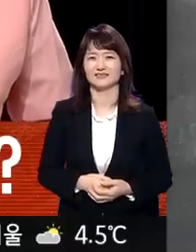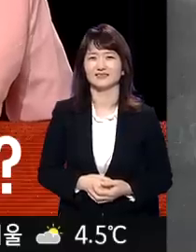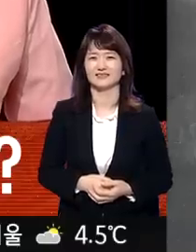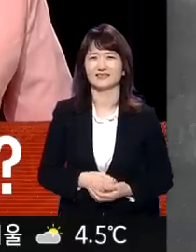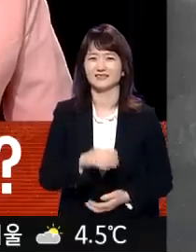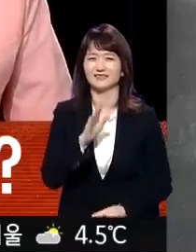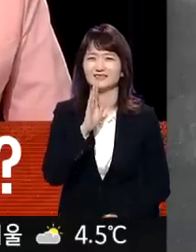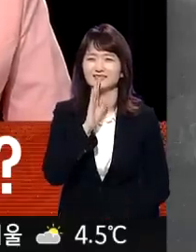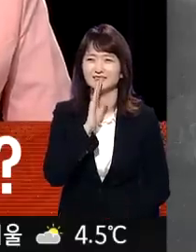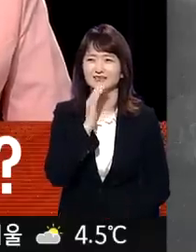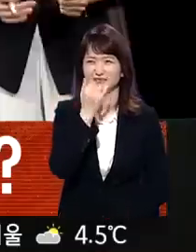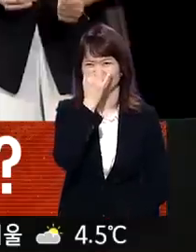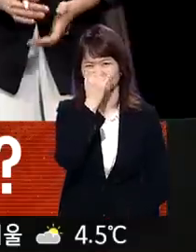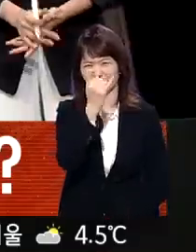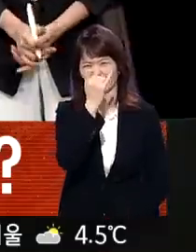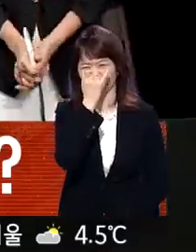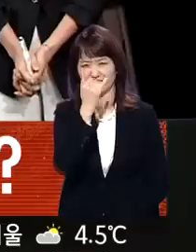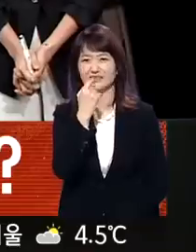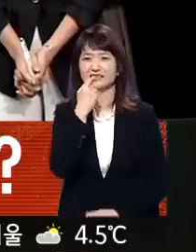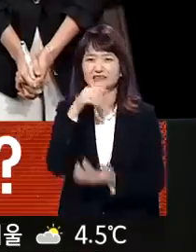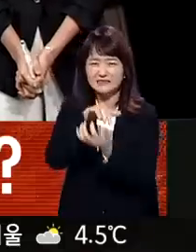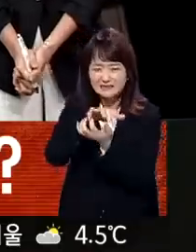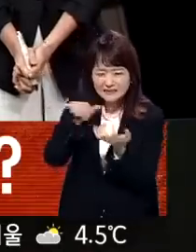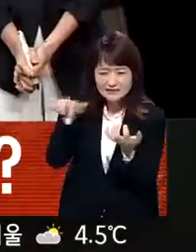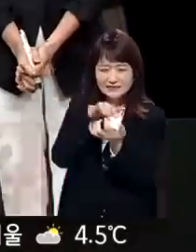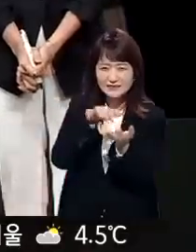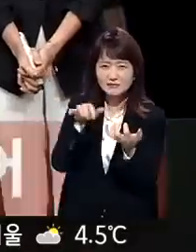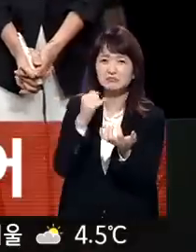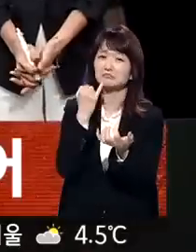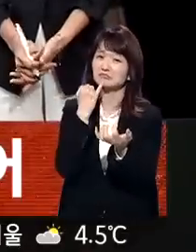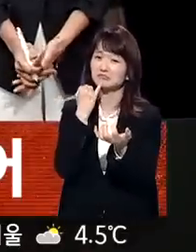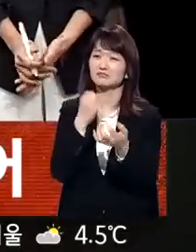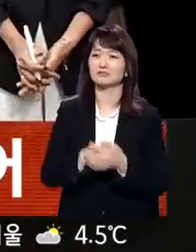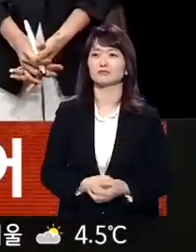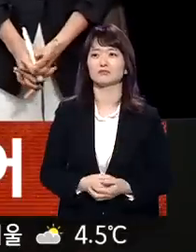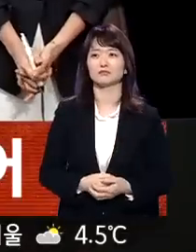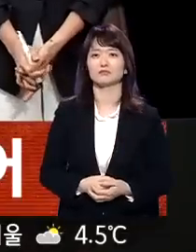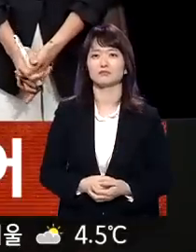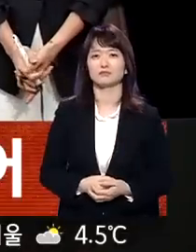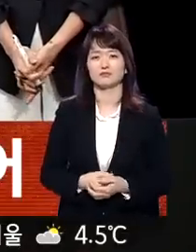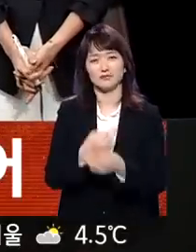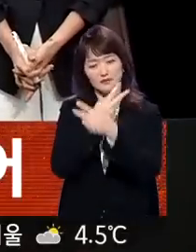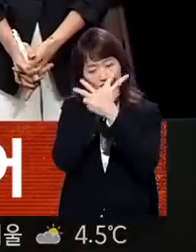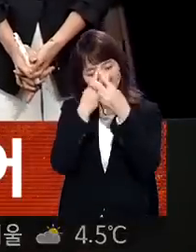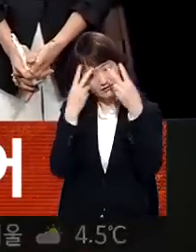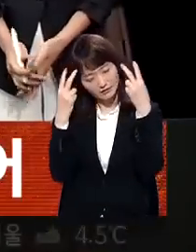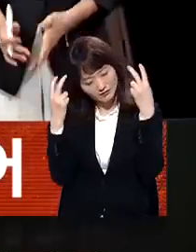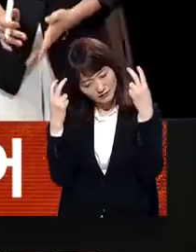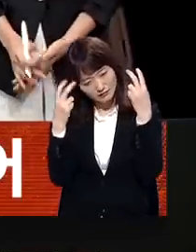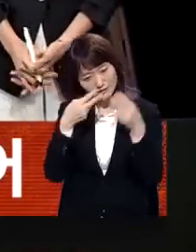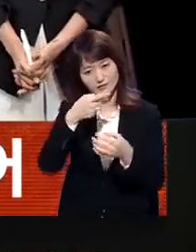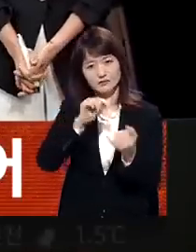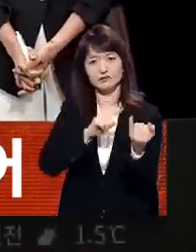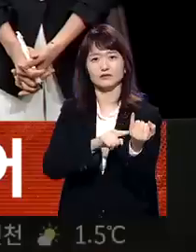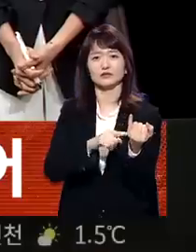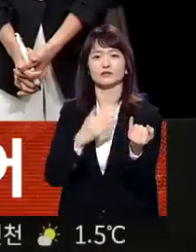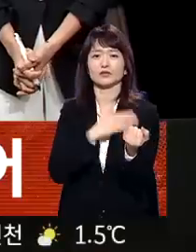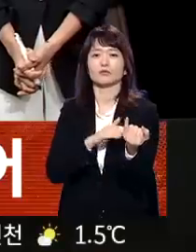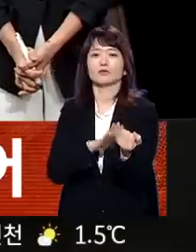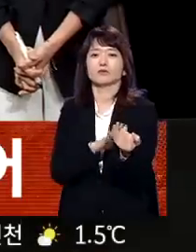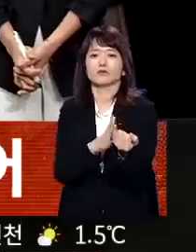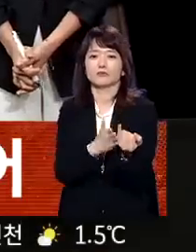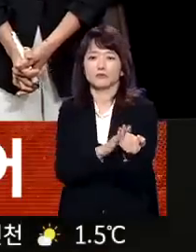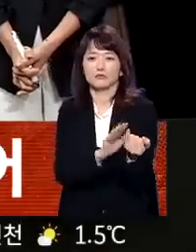근데 사실 이 코골이나 이갈이 수준이면 양반입니다. 바로 잠자는 내내요. 계속 신 씨 몸을 더듬는다는